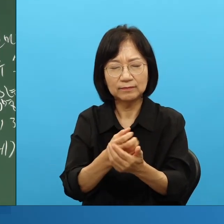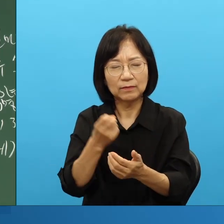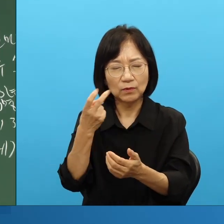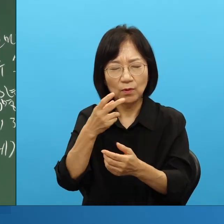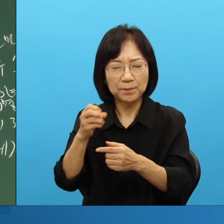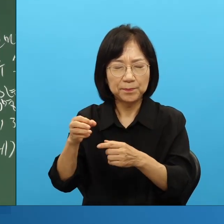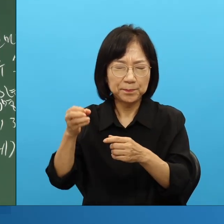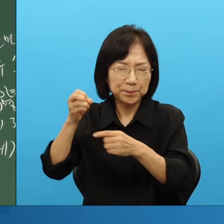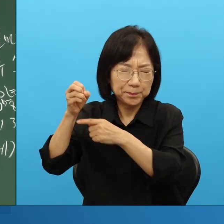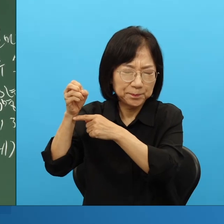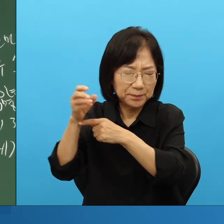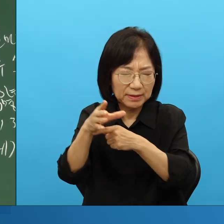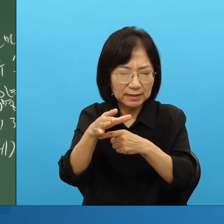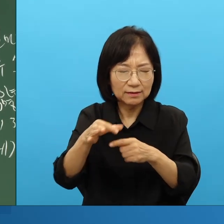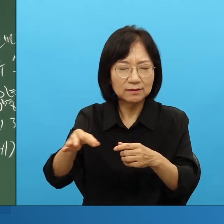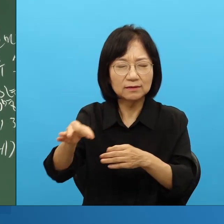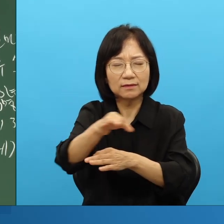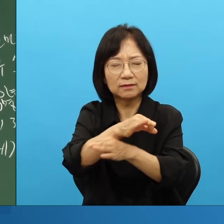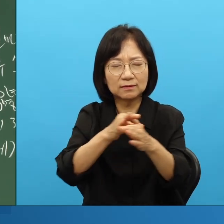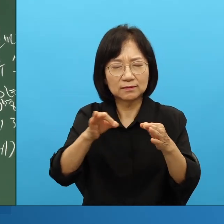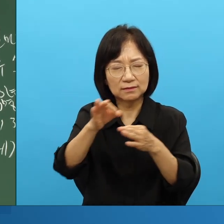회복하는 주역이 되게 하옵소서.